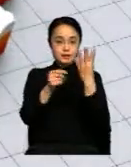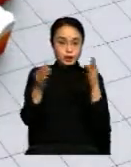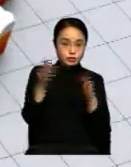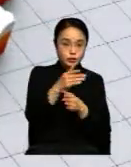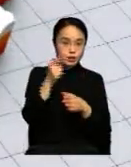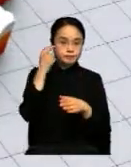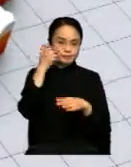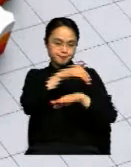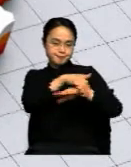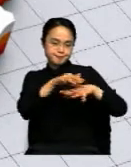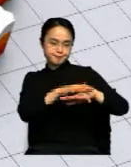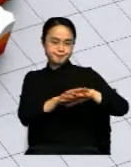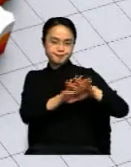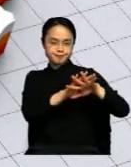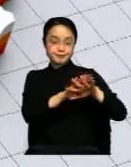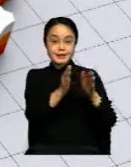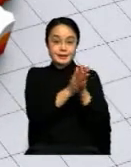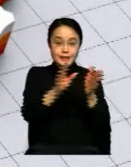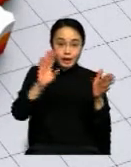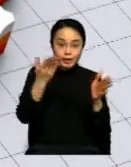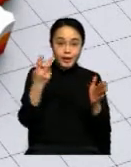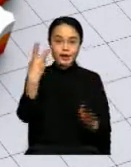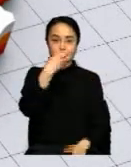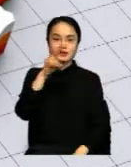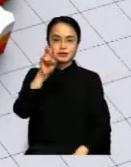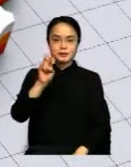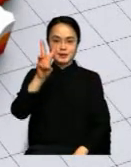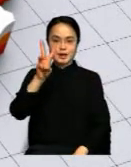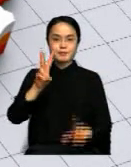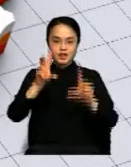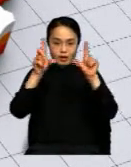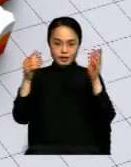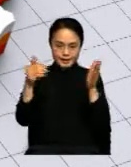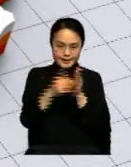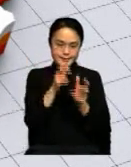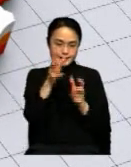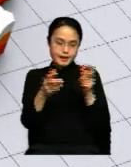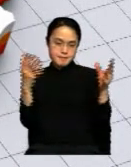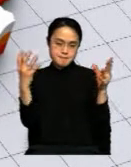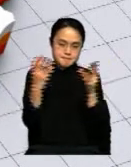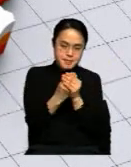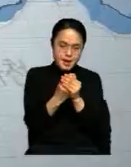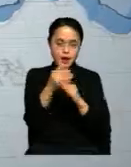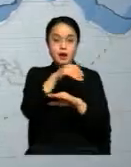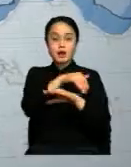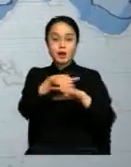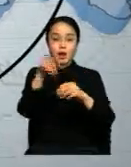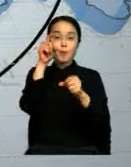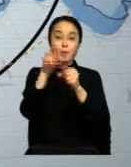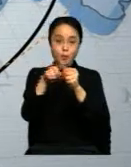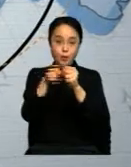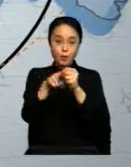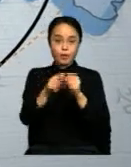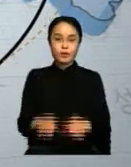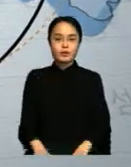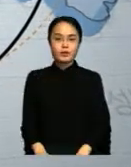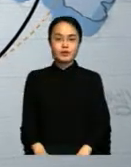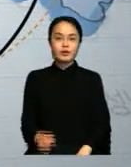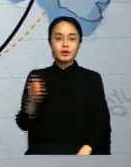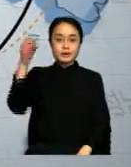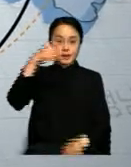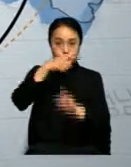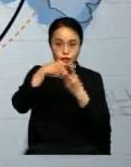등 절차를 밟아 오는 2023년 준공을 목표로 하는 고양 일산 테크노벨리 2 양주 구리